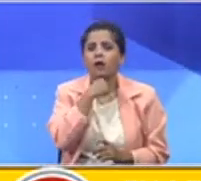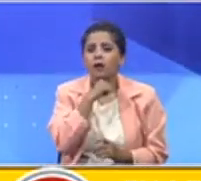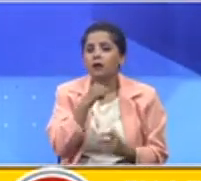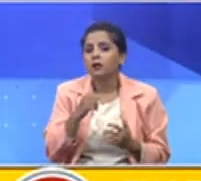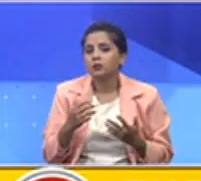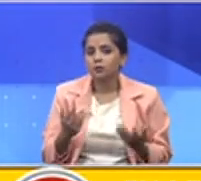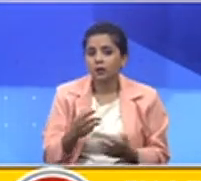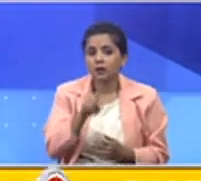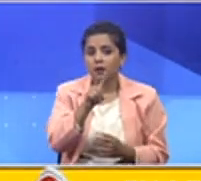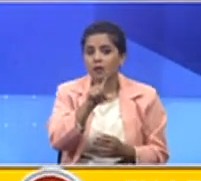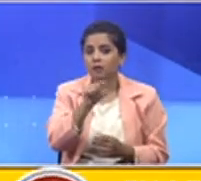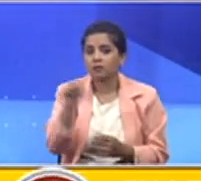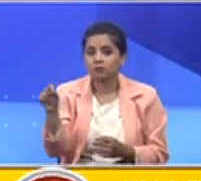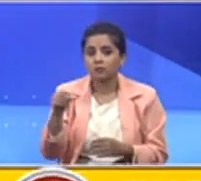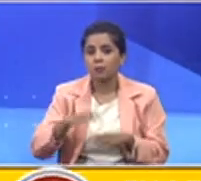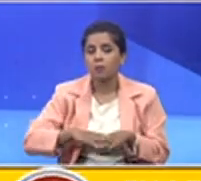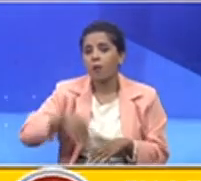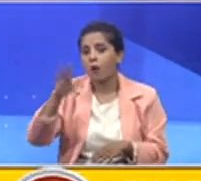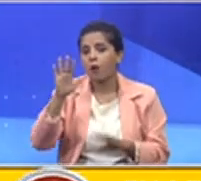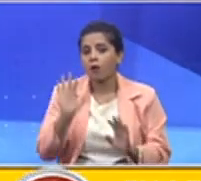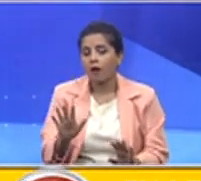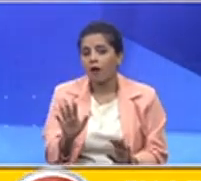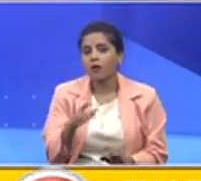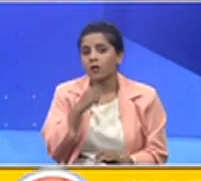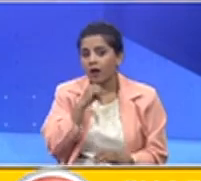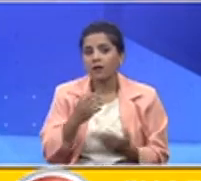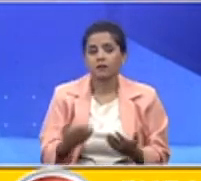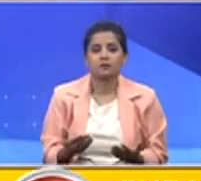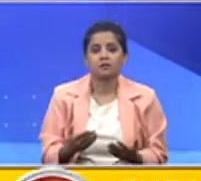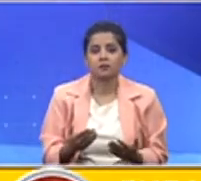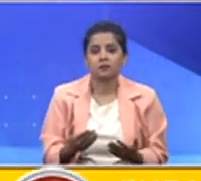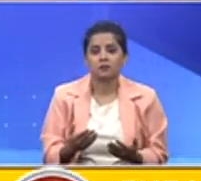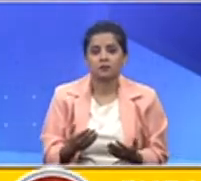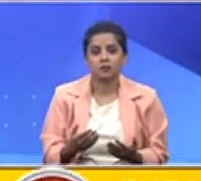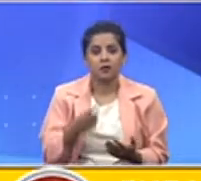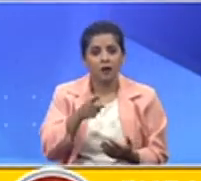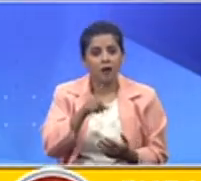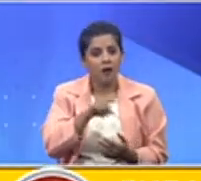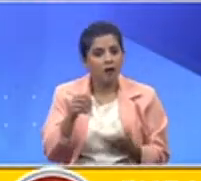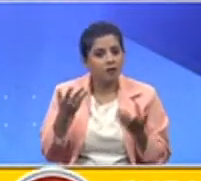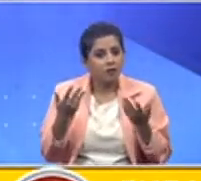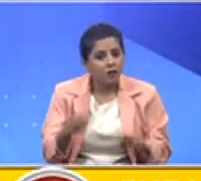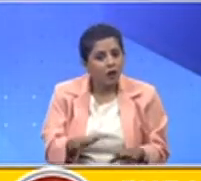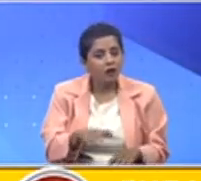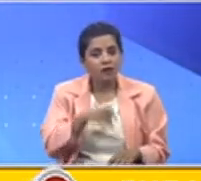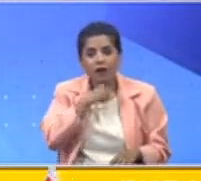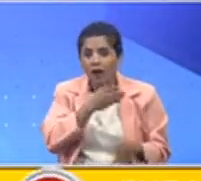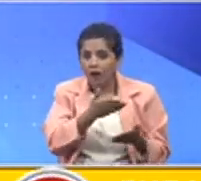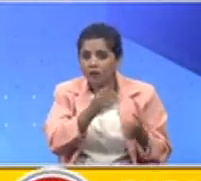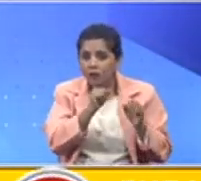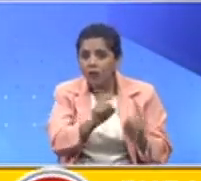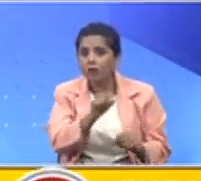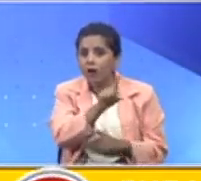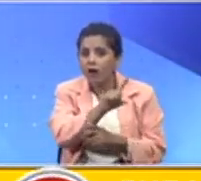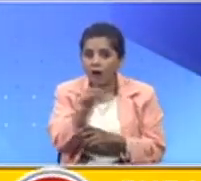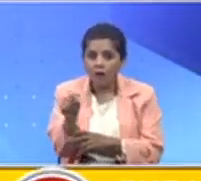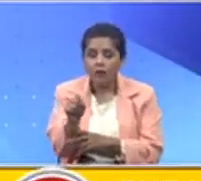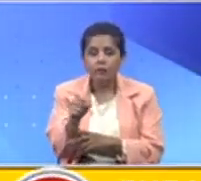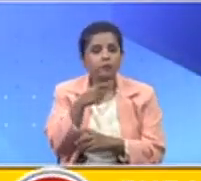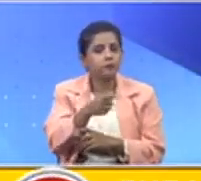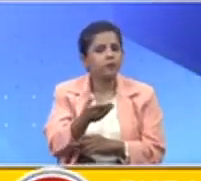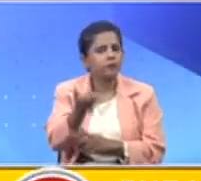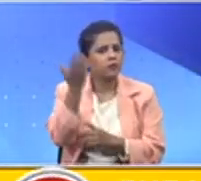सो साल से भी ज़्यादा है वो सेंचरी पार कर चुकी है वो